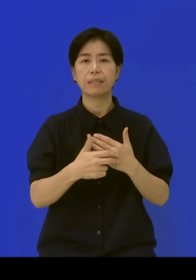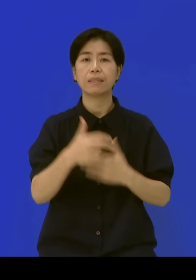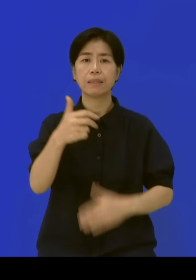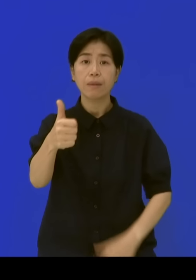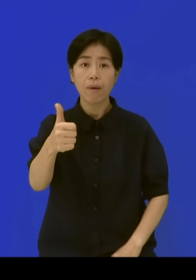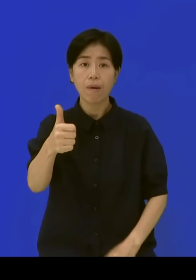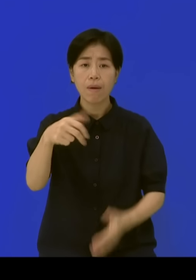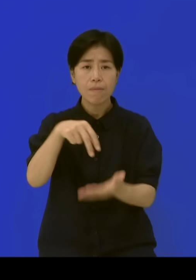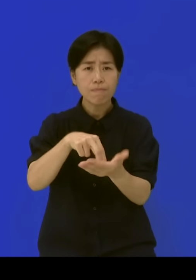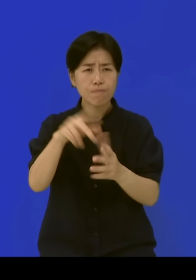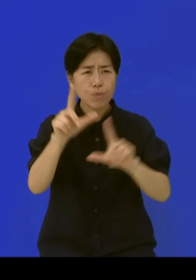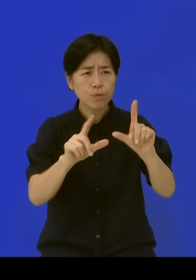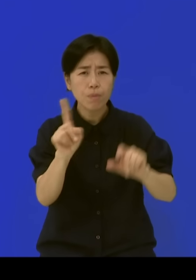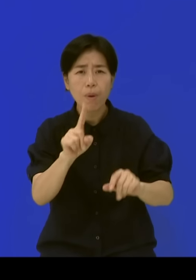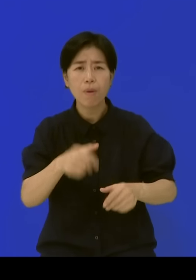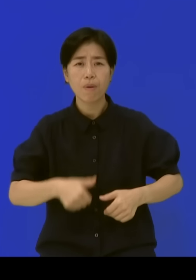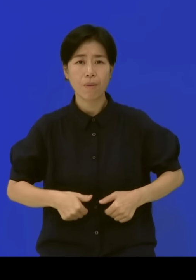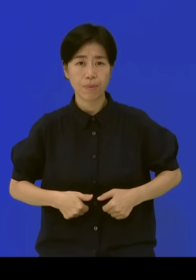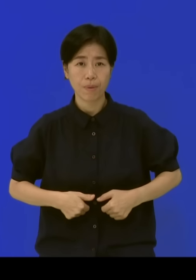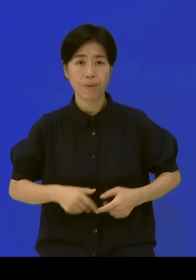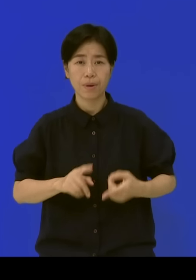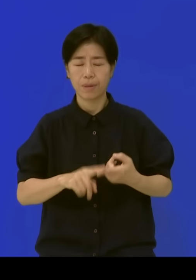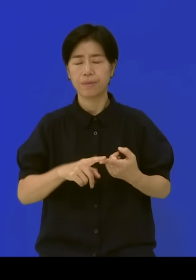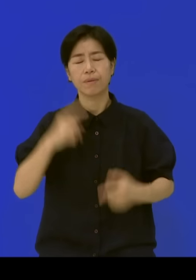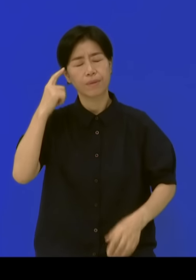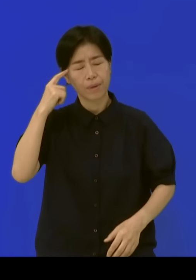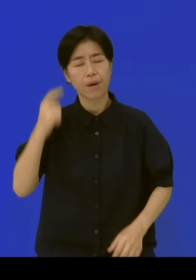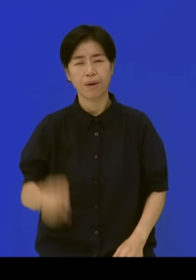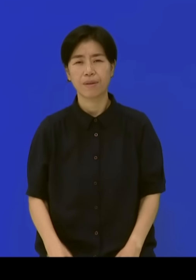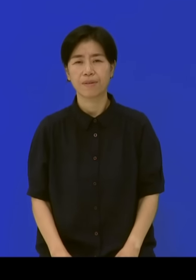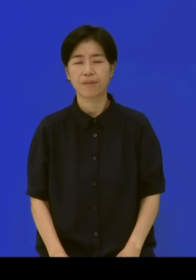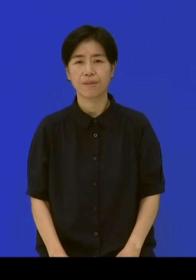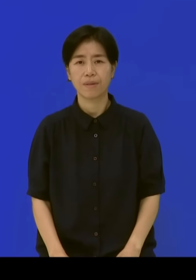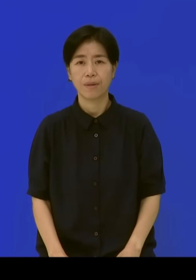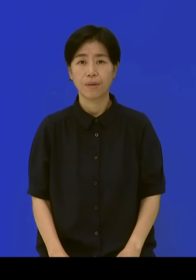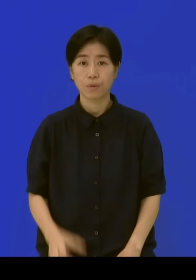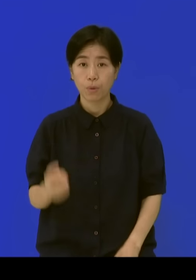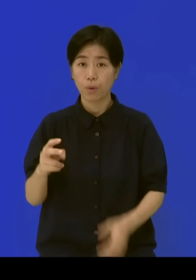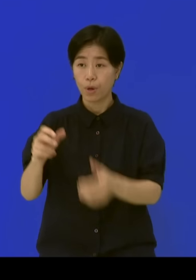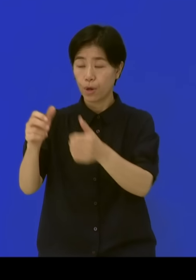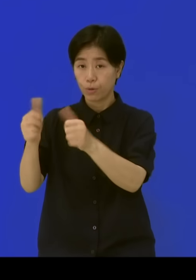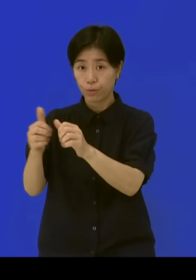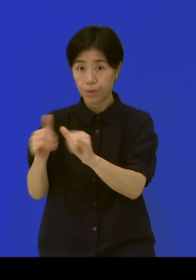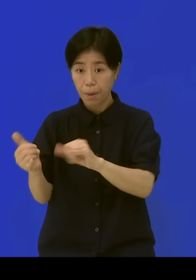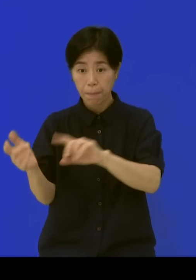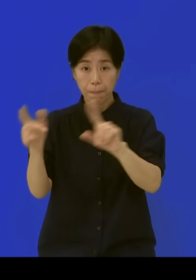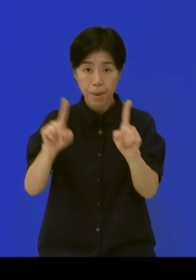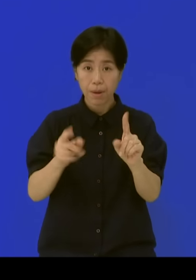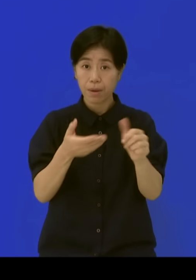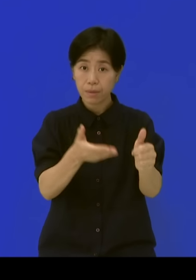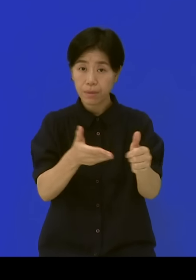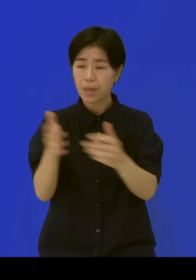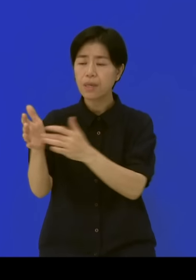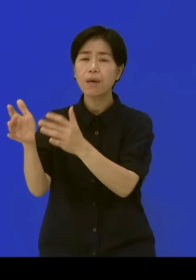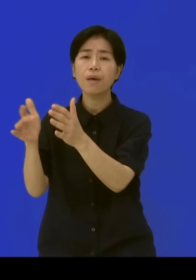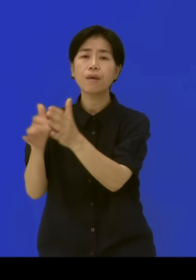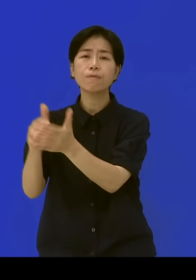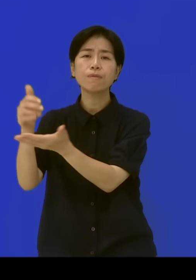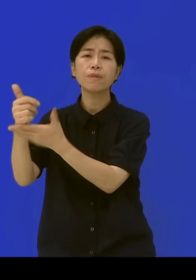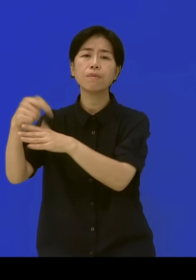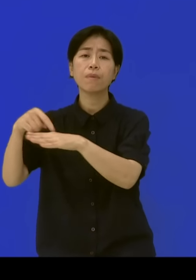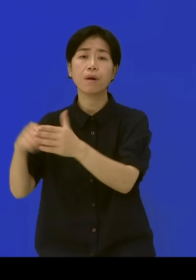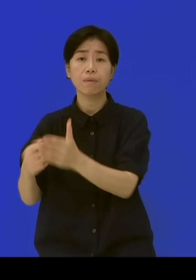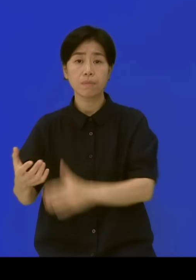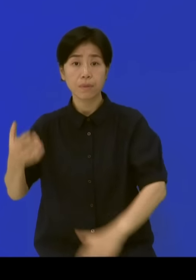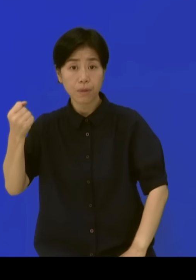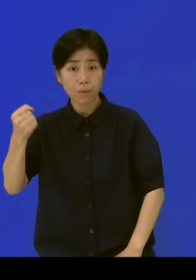또 복음인의 자녀들이 의사를 꿈꿀 때는 우리 예수님처럼 죽은 자를 살리고 병든 자를 고치셨던 예수님의 마음으로 병든